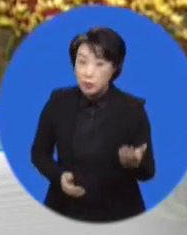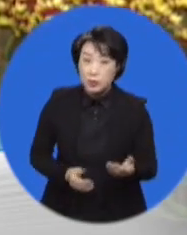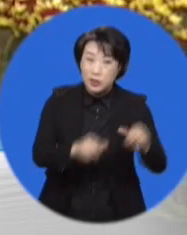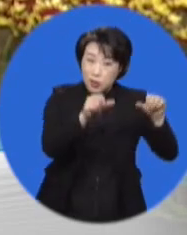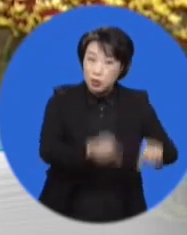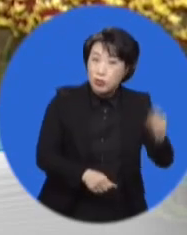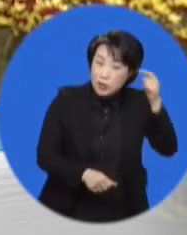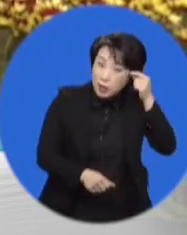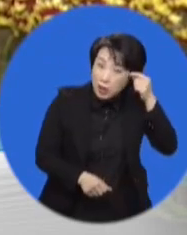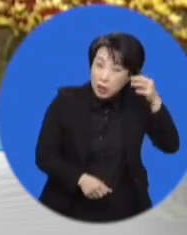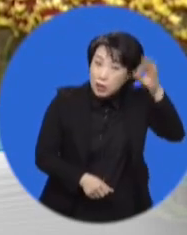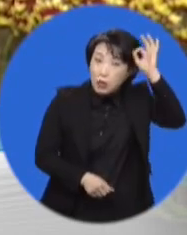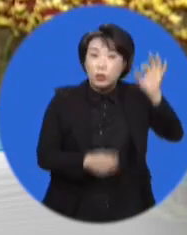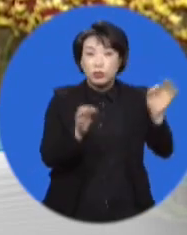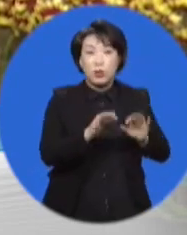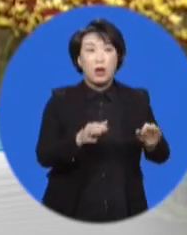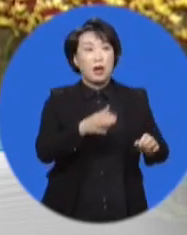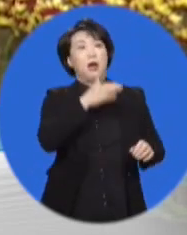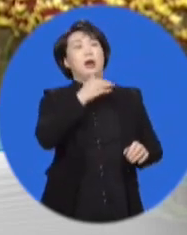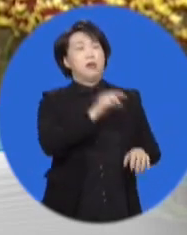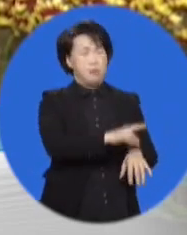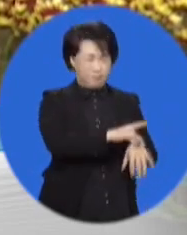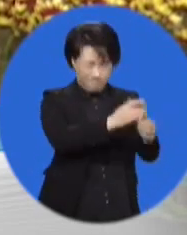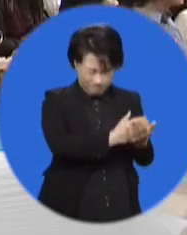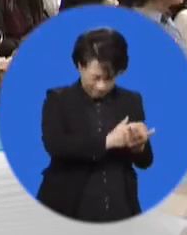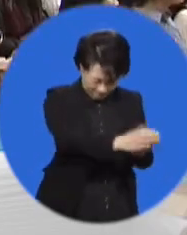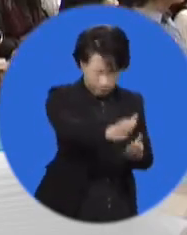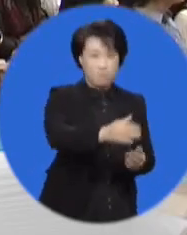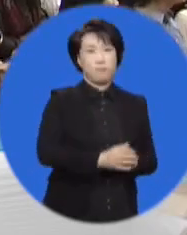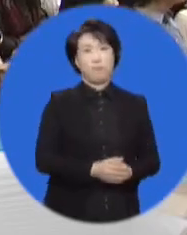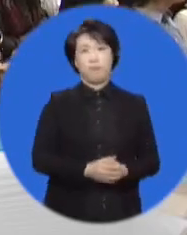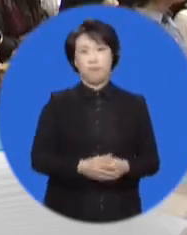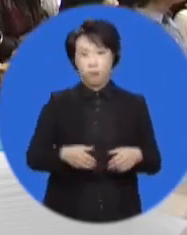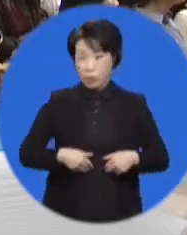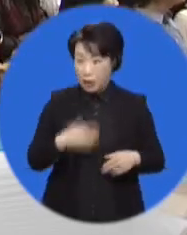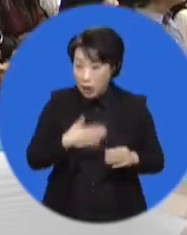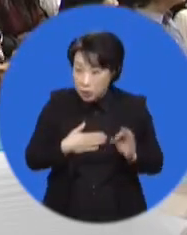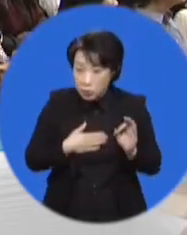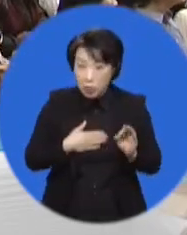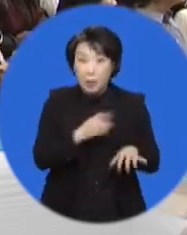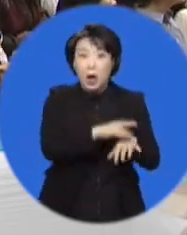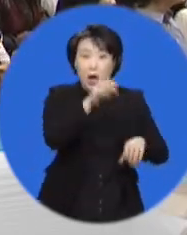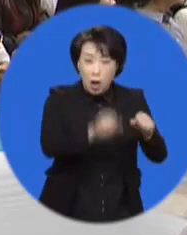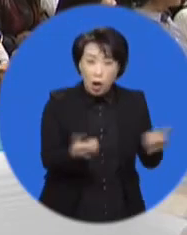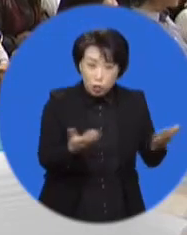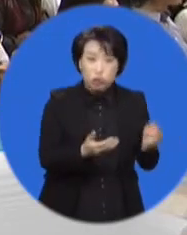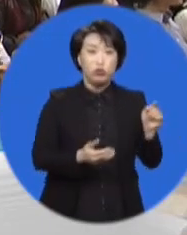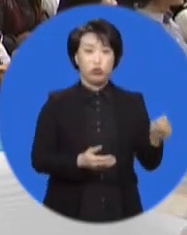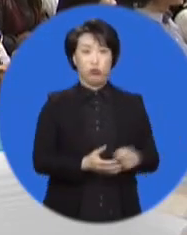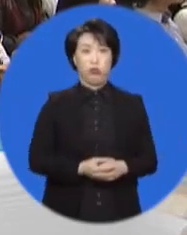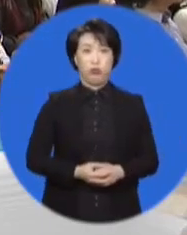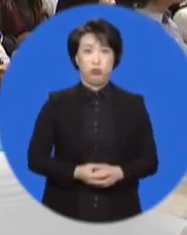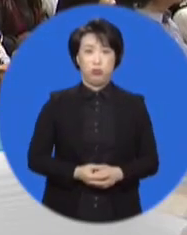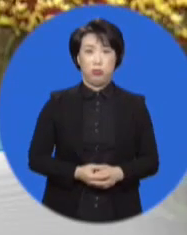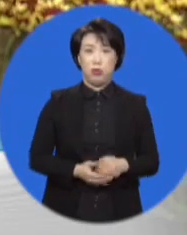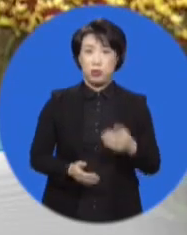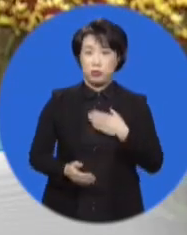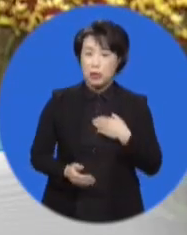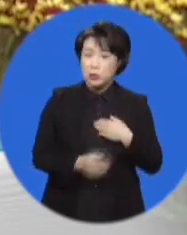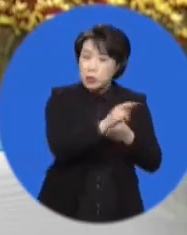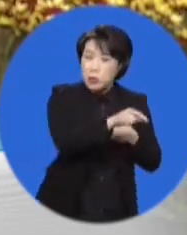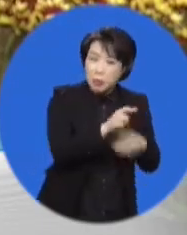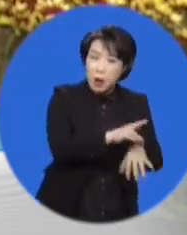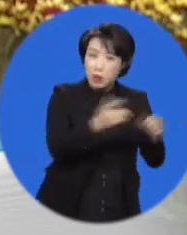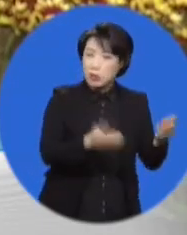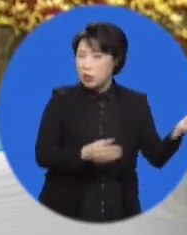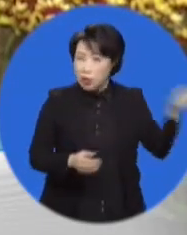저주의 생각이 떠오르는 순간에 사단아 물러가라. 네. 마귀 하는 일이야. 네. 나는 요놈에게